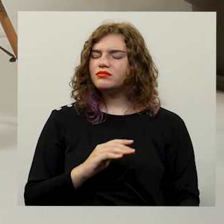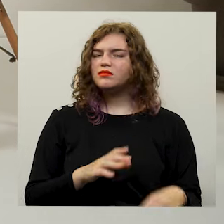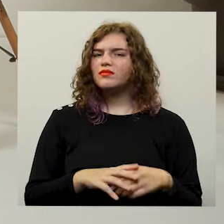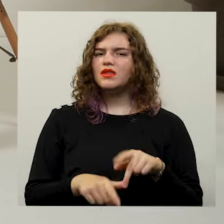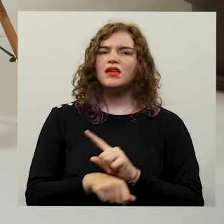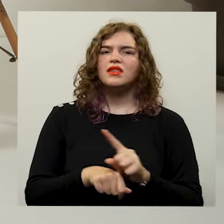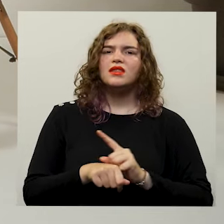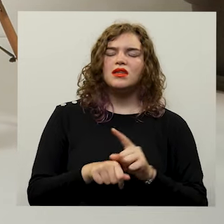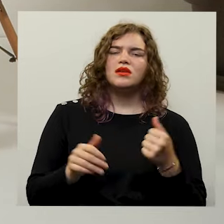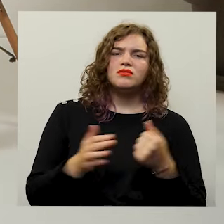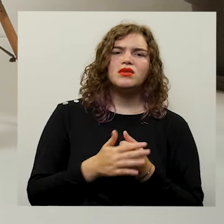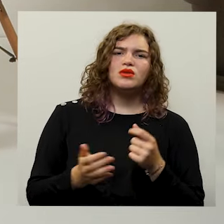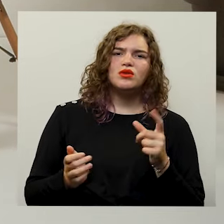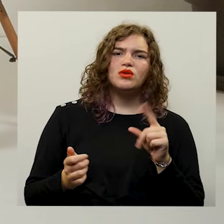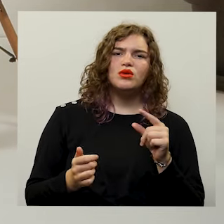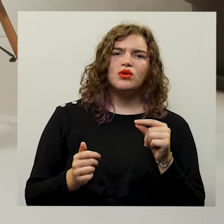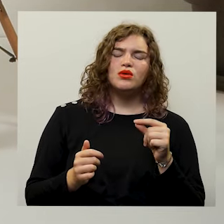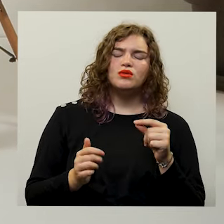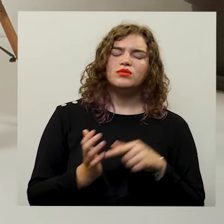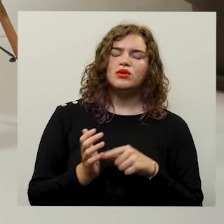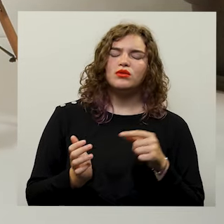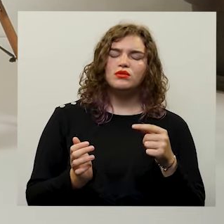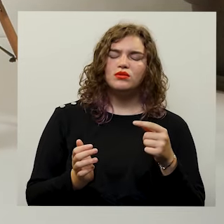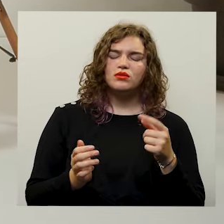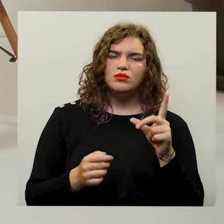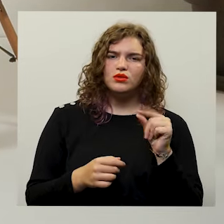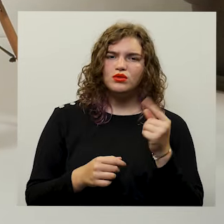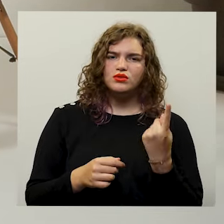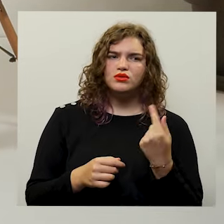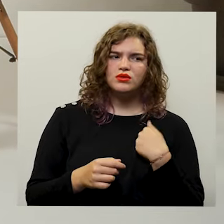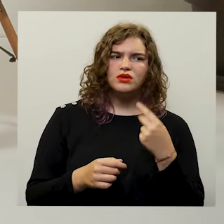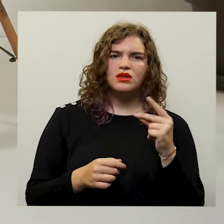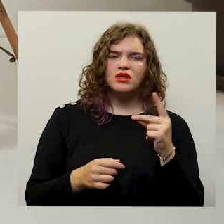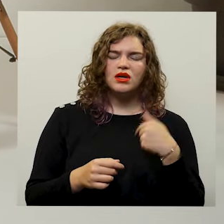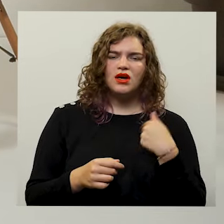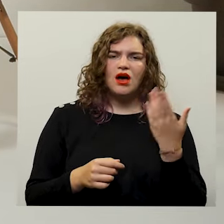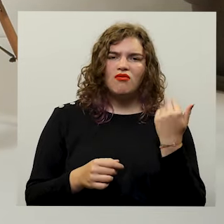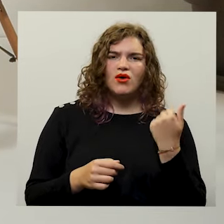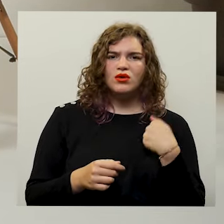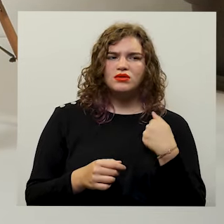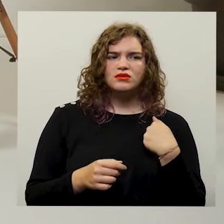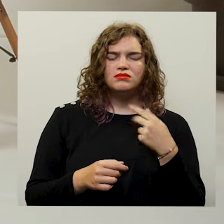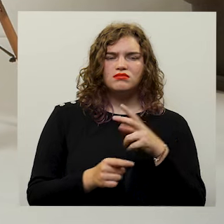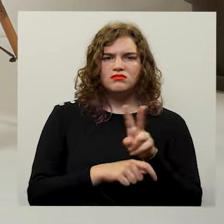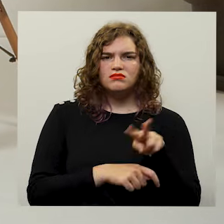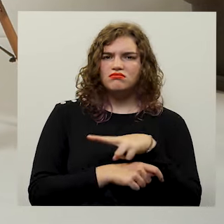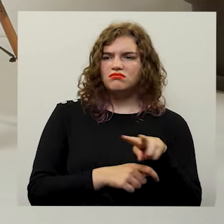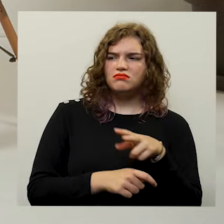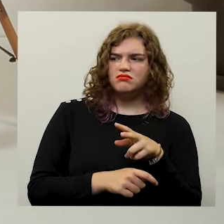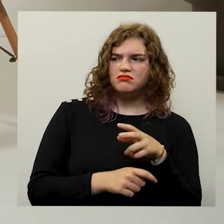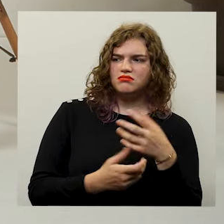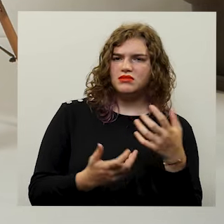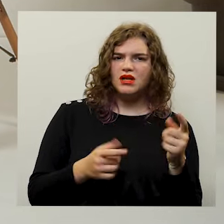până în 2021. Diana, tu erai un actor, un spectator